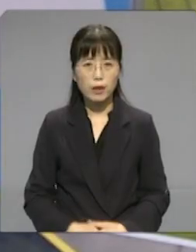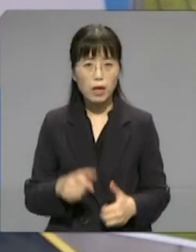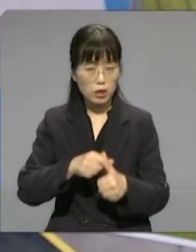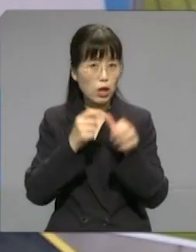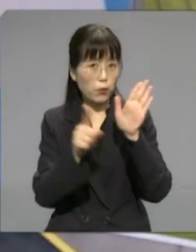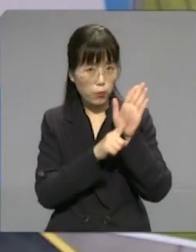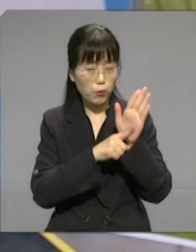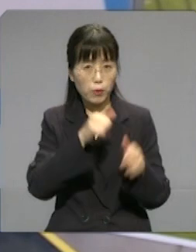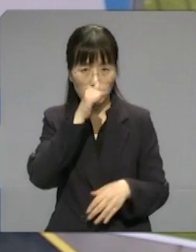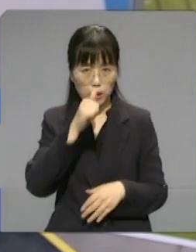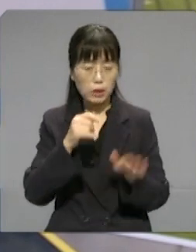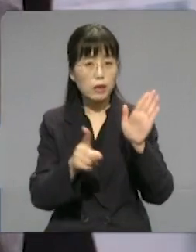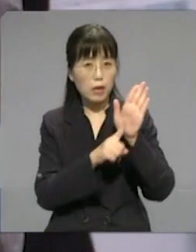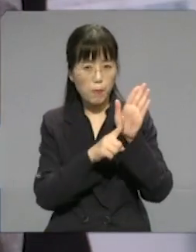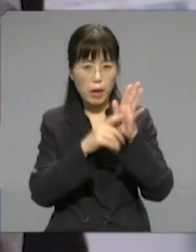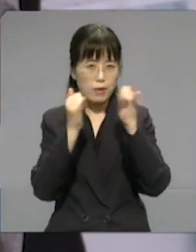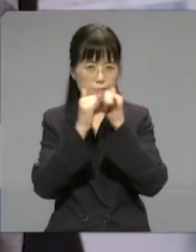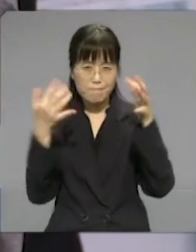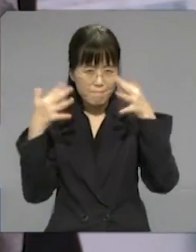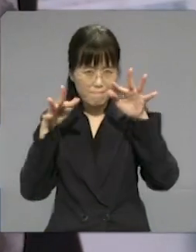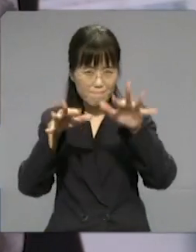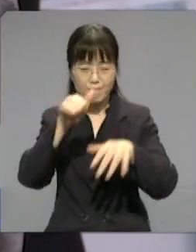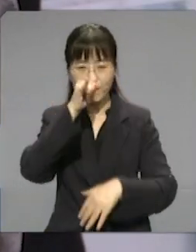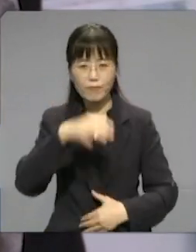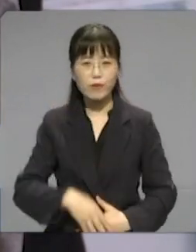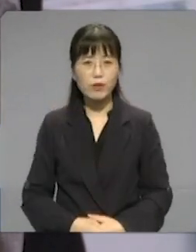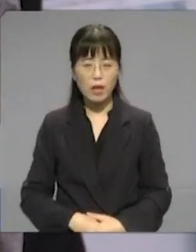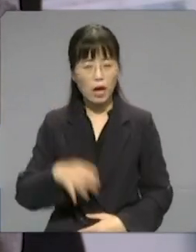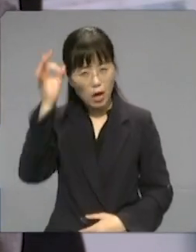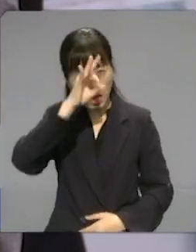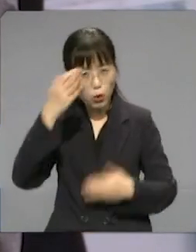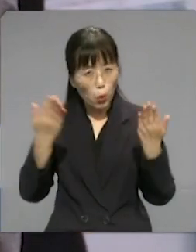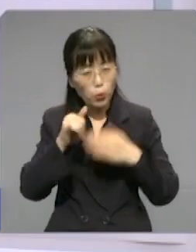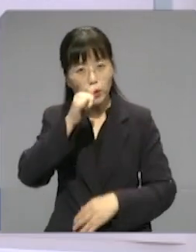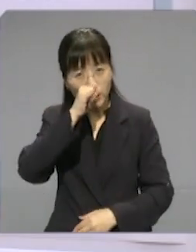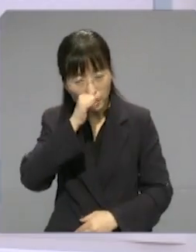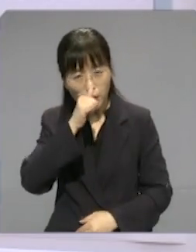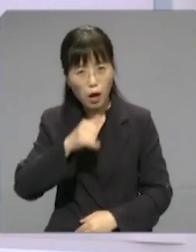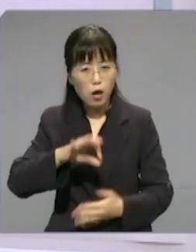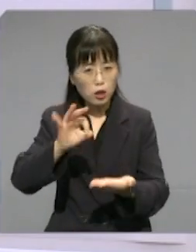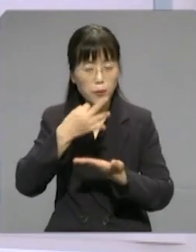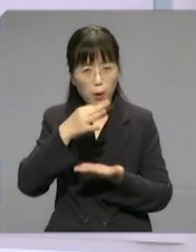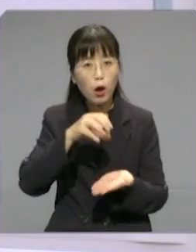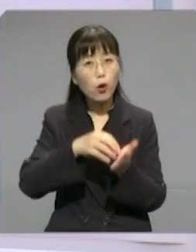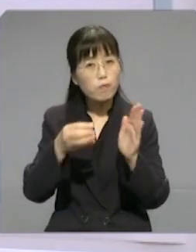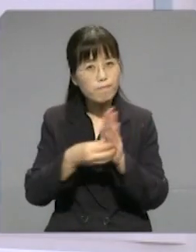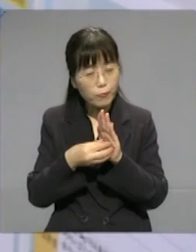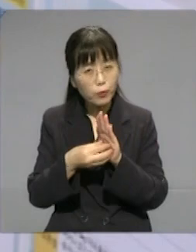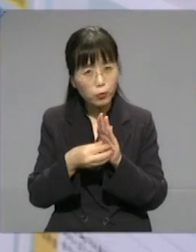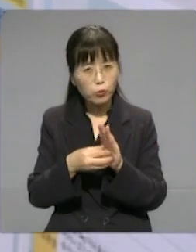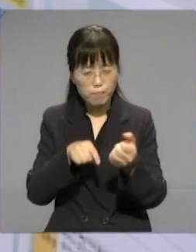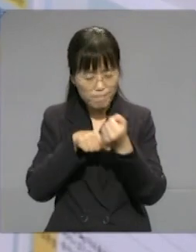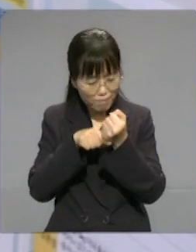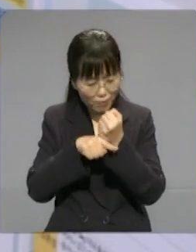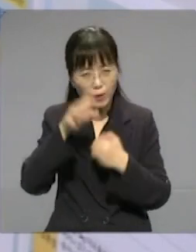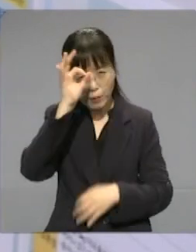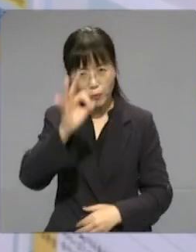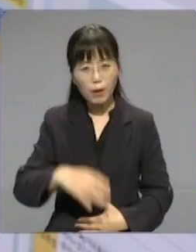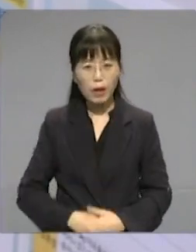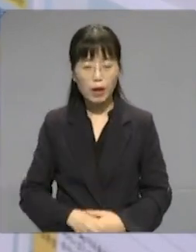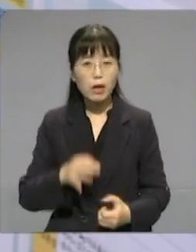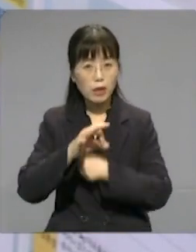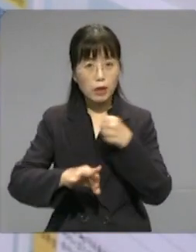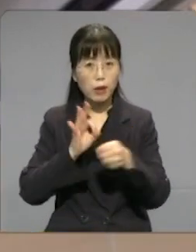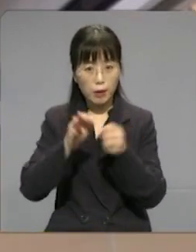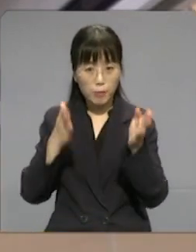채용 공고가 붙은 게시판에 사람들이 몰려 있습니다. 찾는 업종은 있는지, 급여 수준은 어떤지 꼼꼼히 따져봅니다. 10년